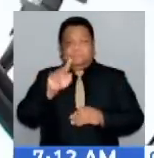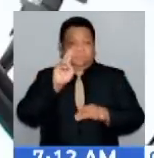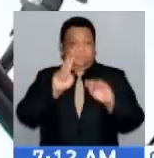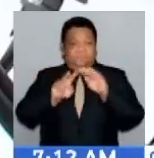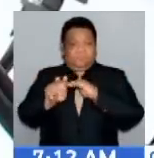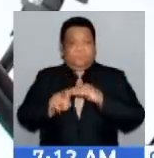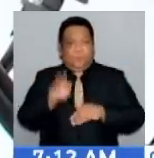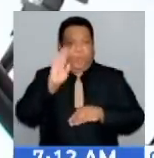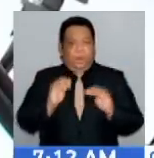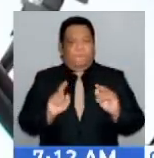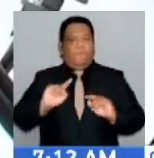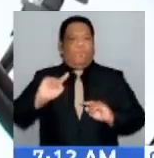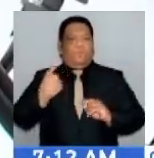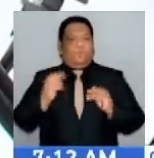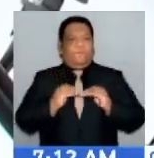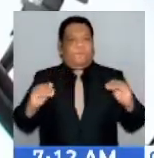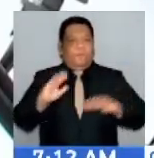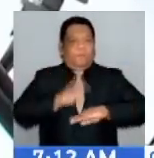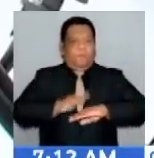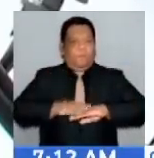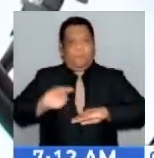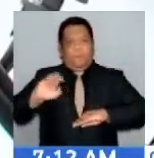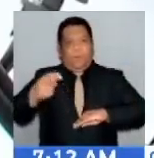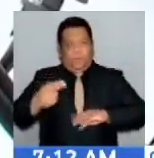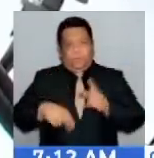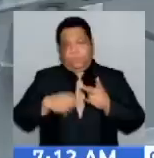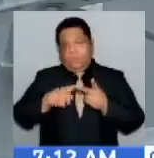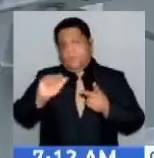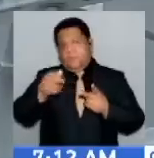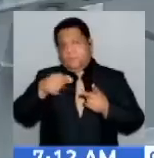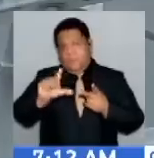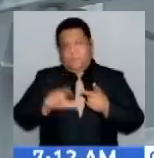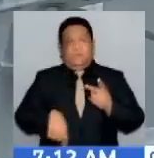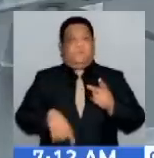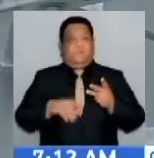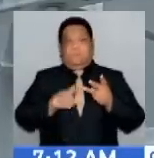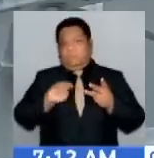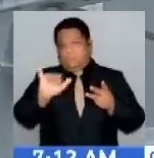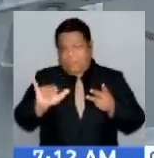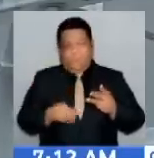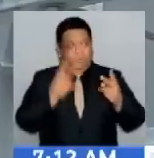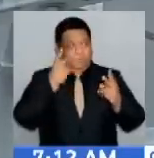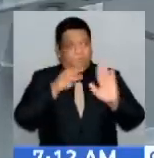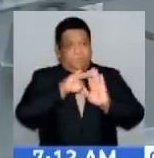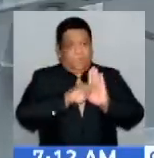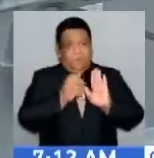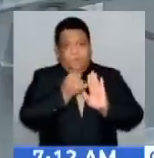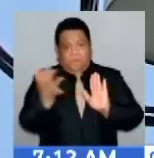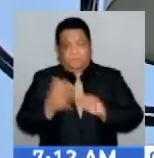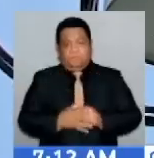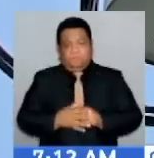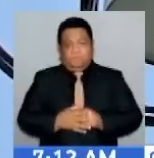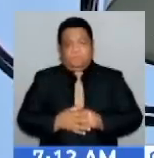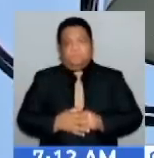Marso, 2 sa Abril at 4 sa Mayo. The Luzon grid is expecting to reach 13,125 megawatt peak